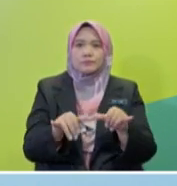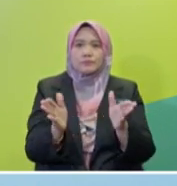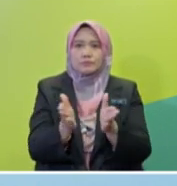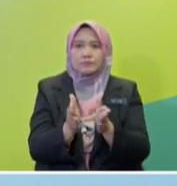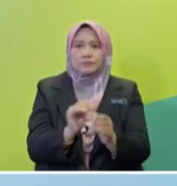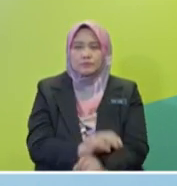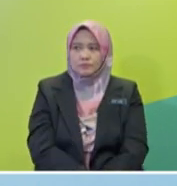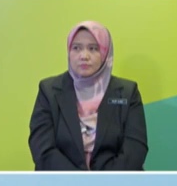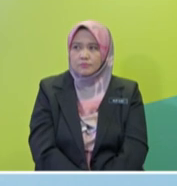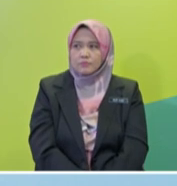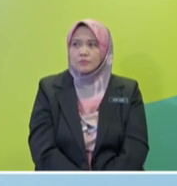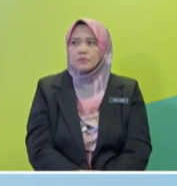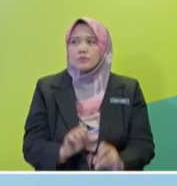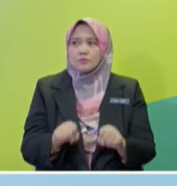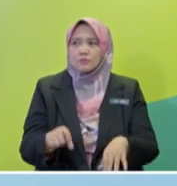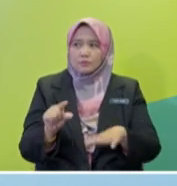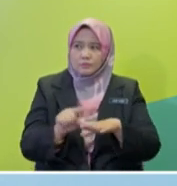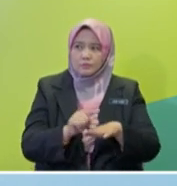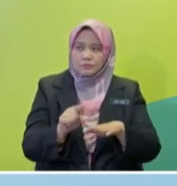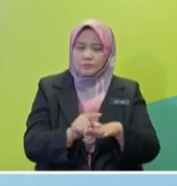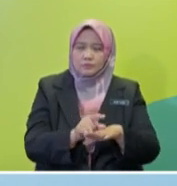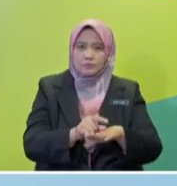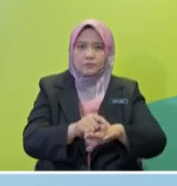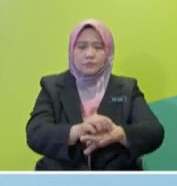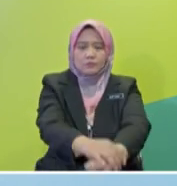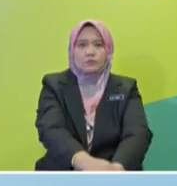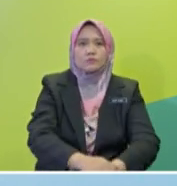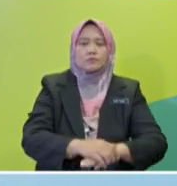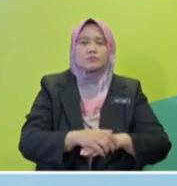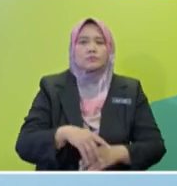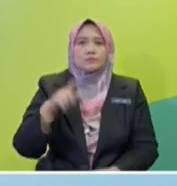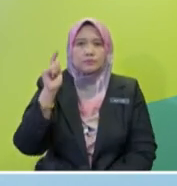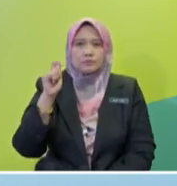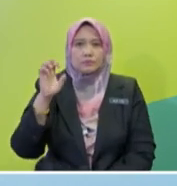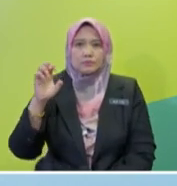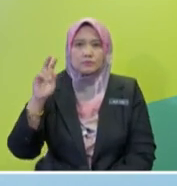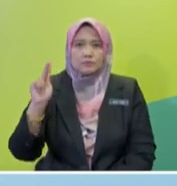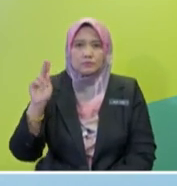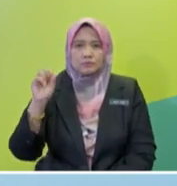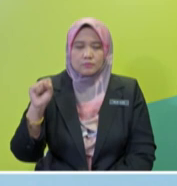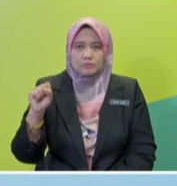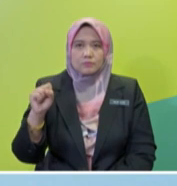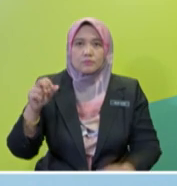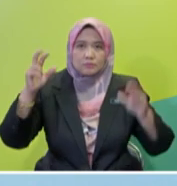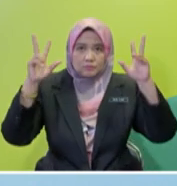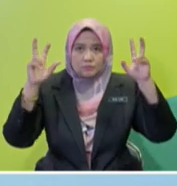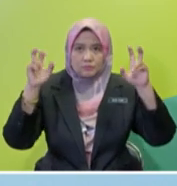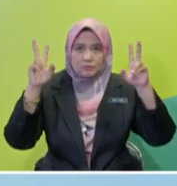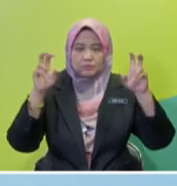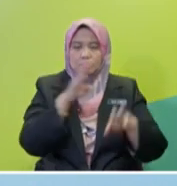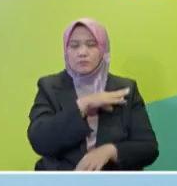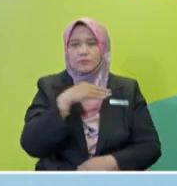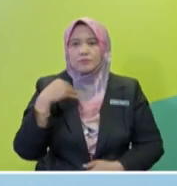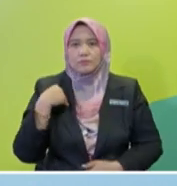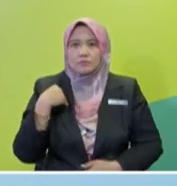teks di bagian tajuk atau bagian utama laman sesawang dan ia